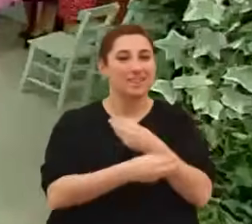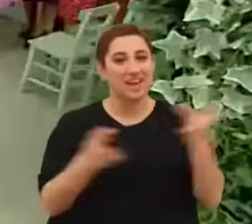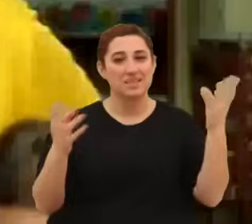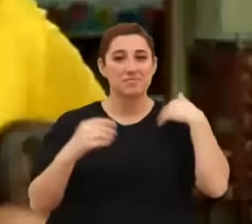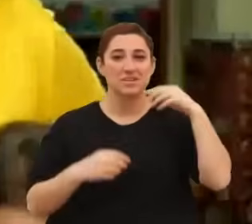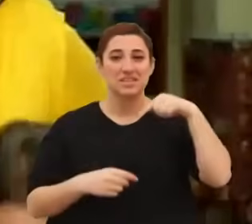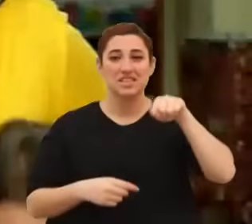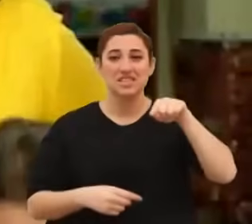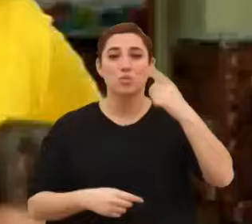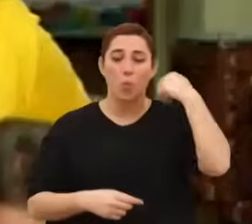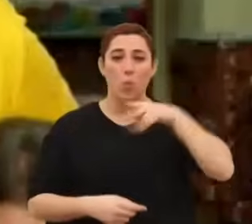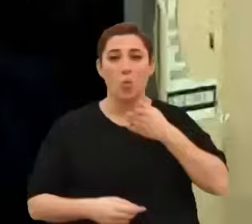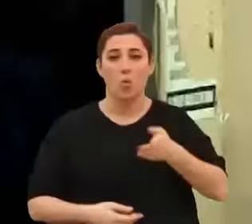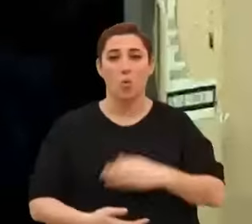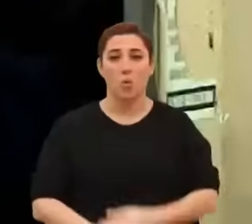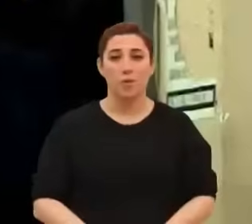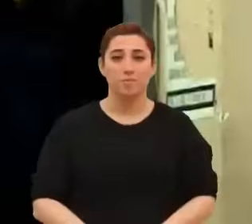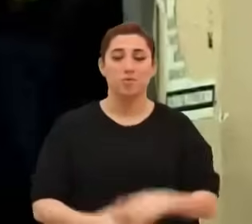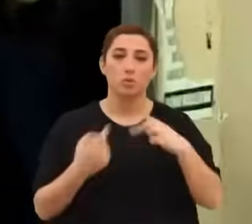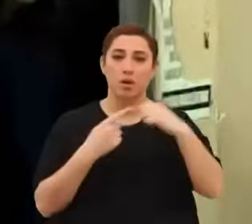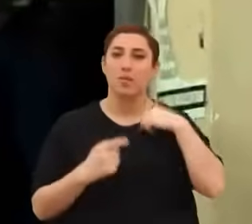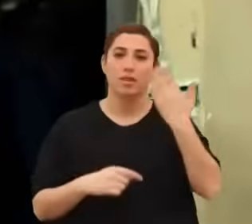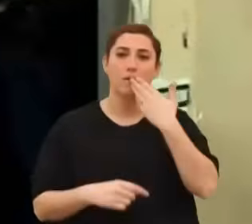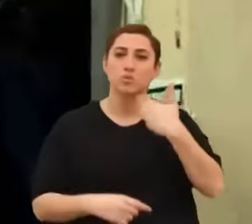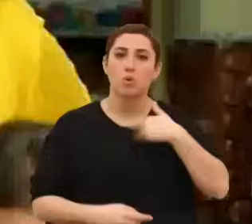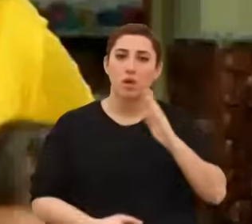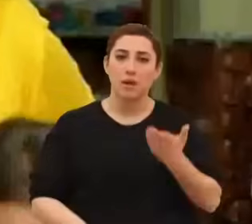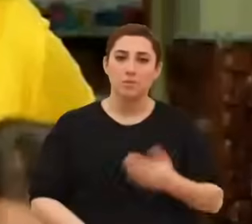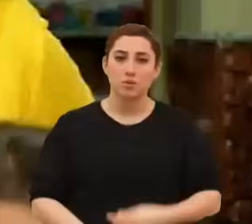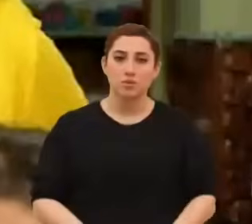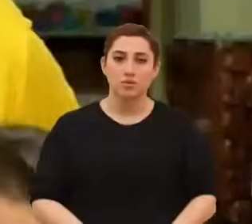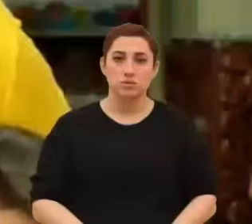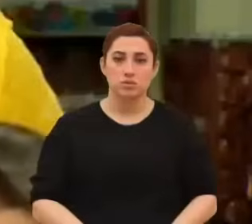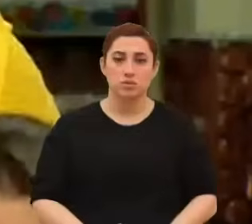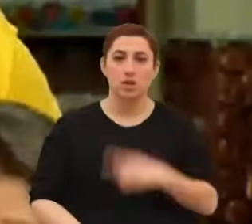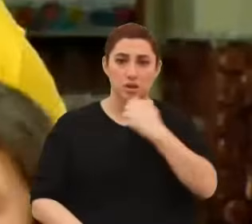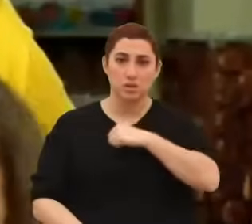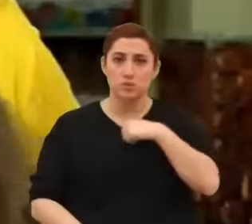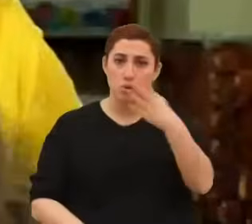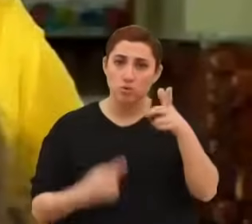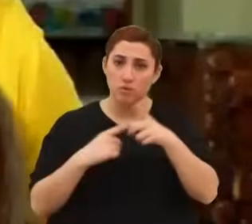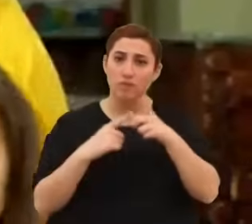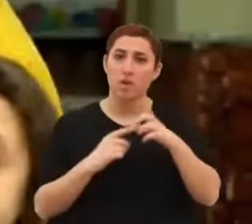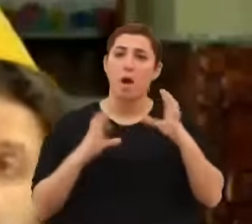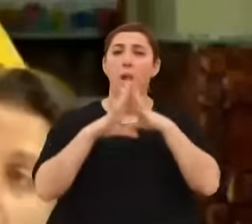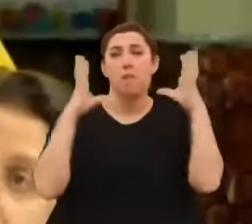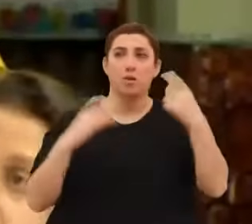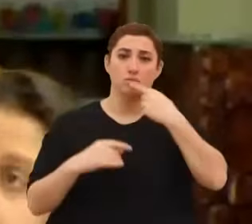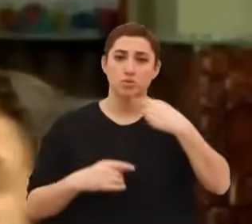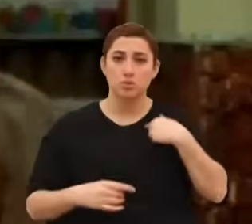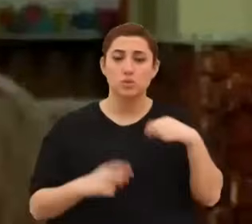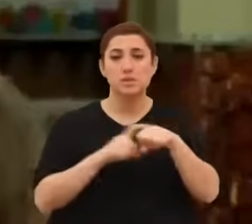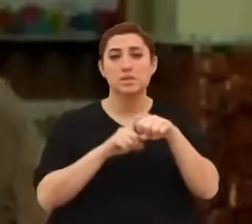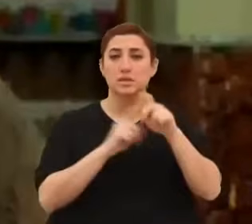doyururum diye, o yani. Rukiye bana niye söylemiyorsun ya? Kızıyorsun Fehmiciğim, abartıyorsun